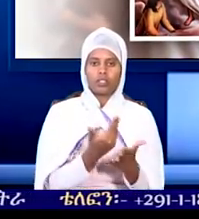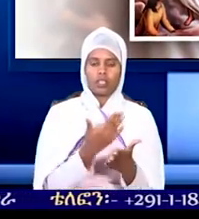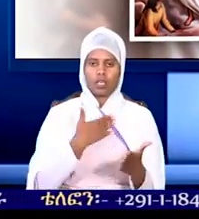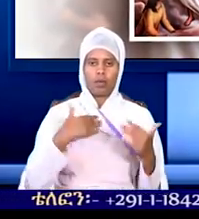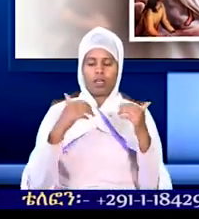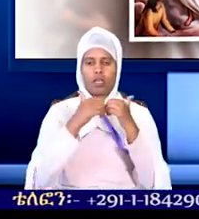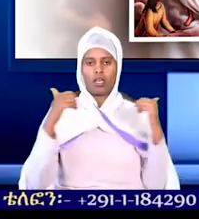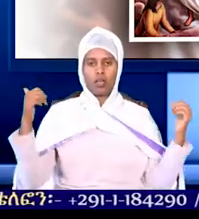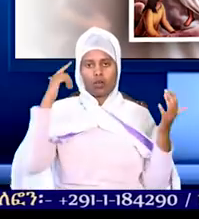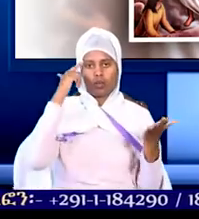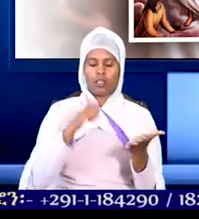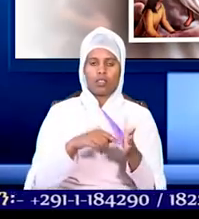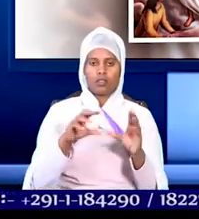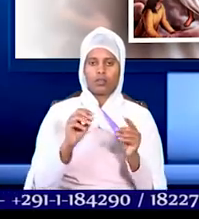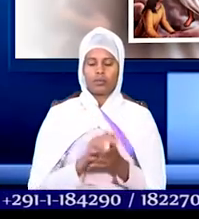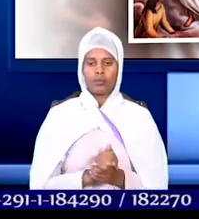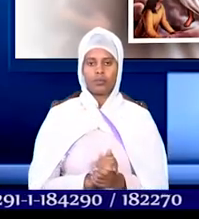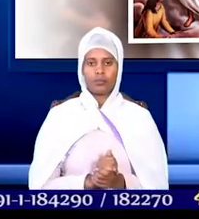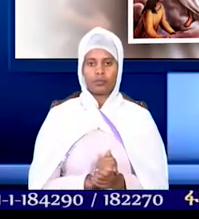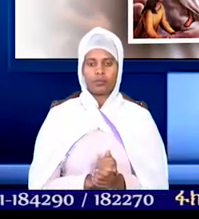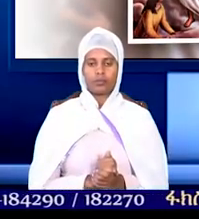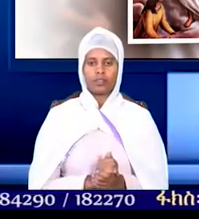ኣሲሩ ካባና ኣርሓቆ